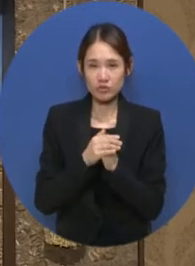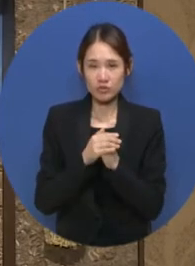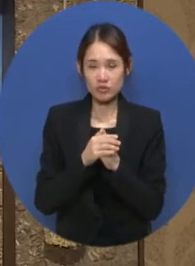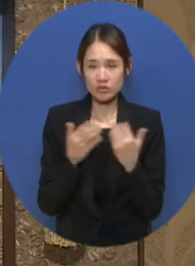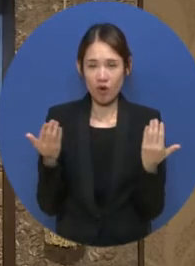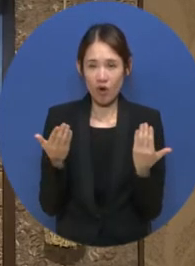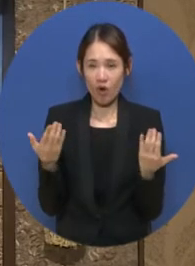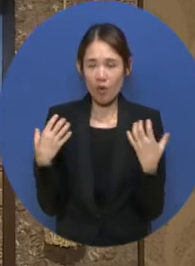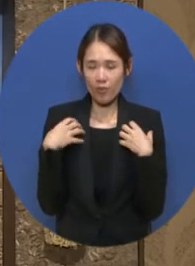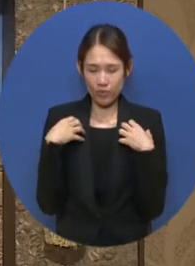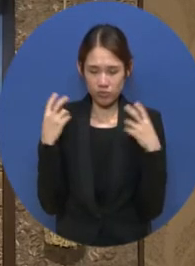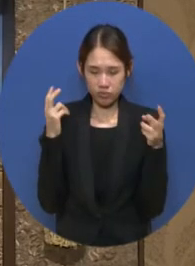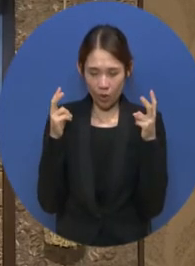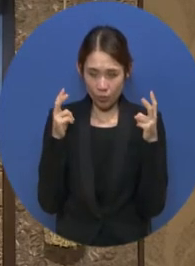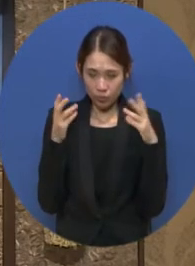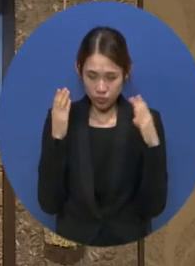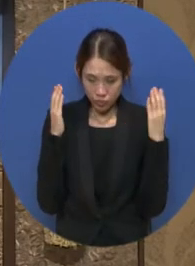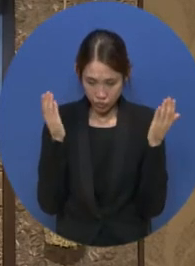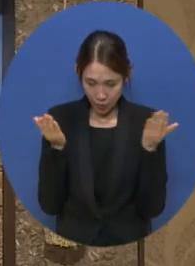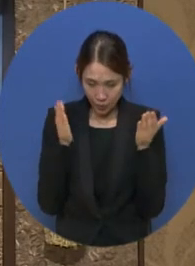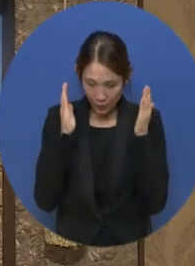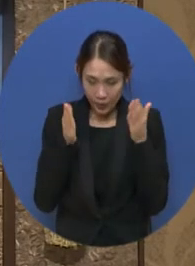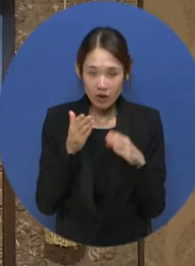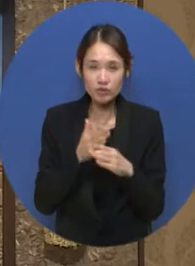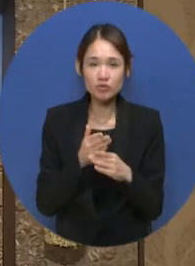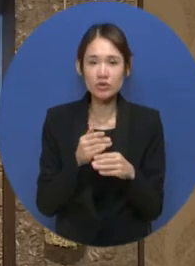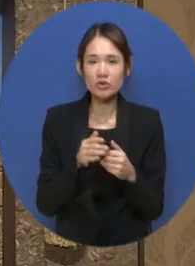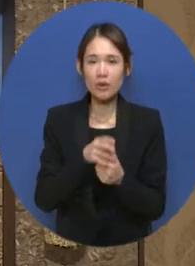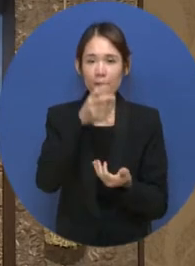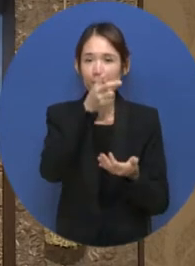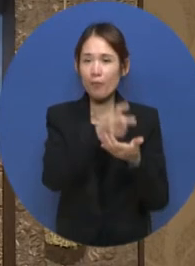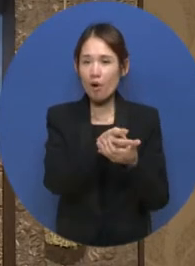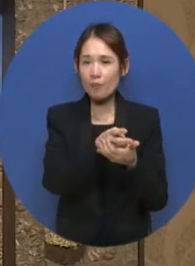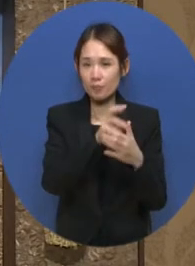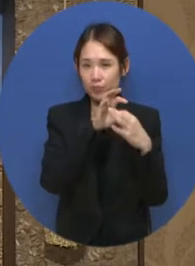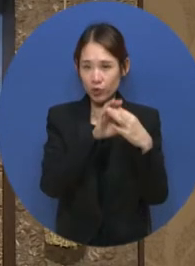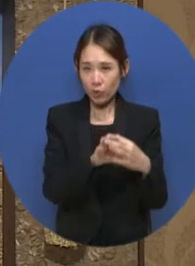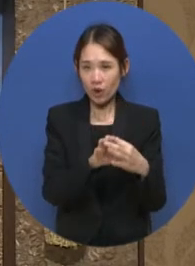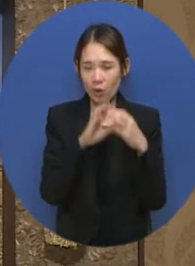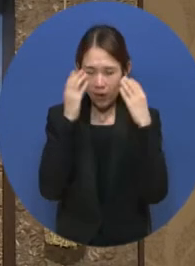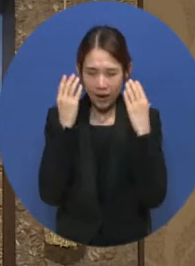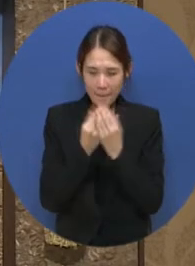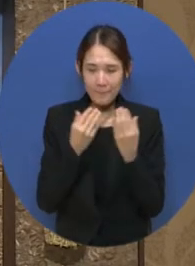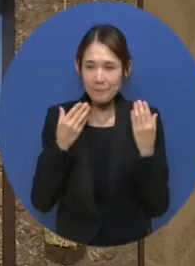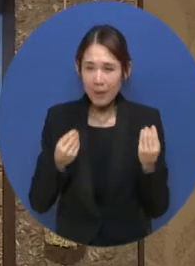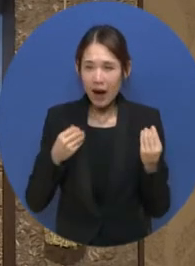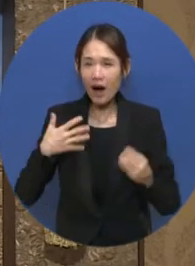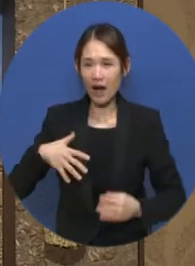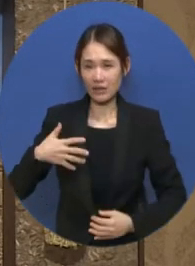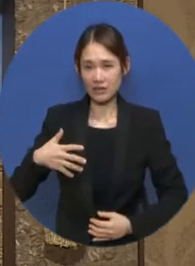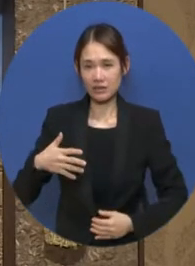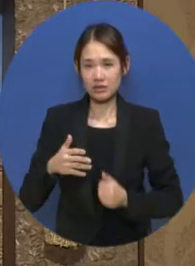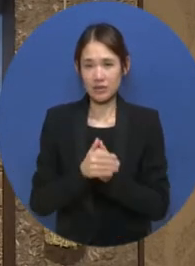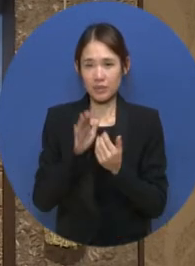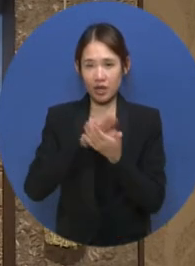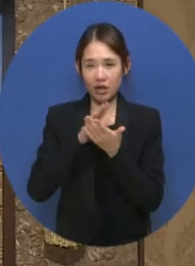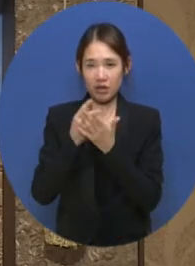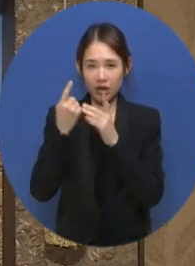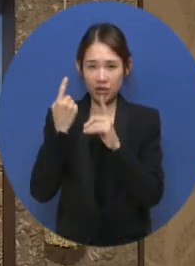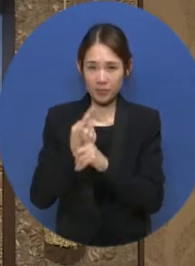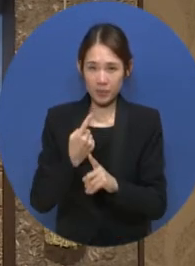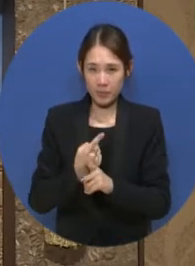업무를 하는데 있어서 이 제법 요리라 던지는 것들이 아주 왕비가 되어 있지 않기 때문에 그런 부분들에 대한 제 개정 작업도 지속적으로